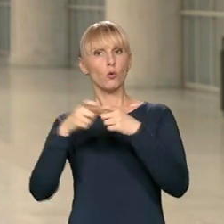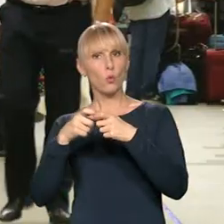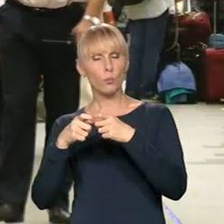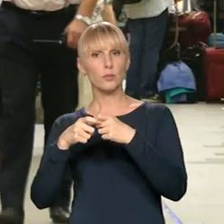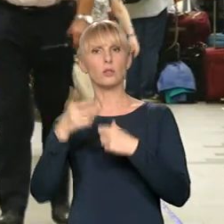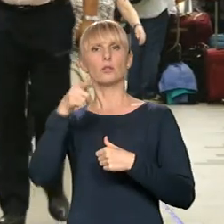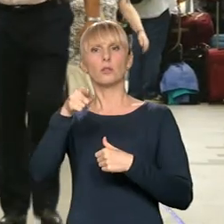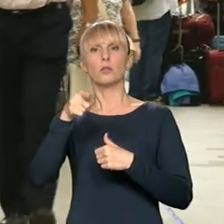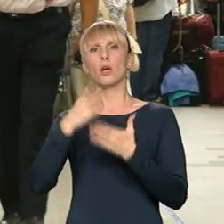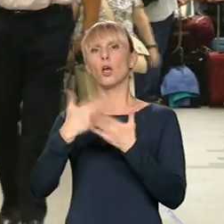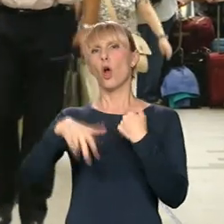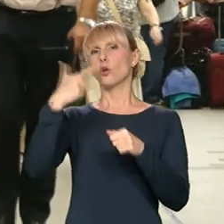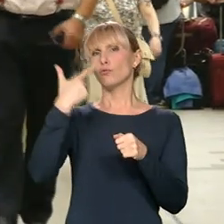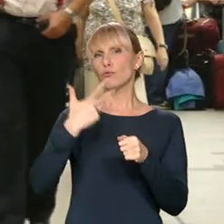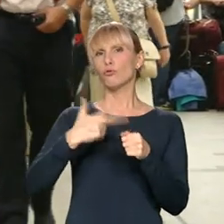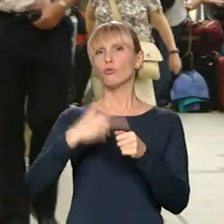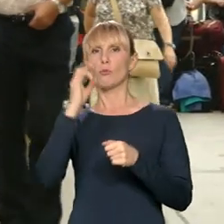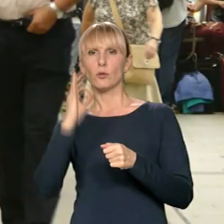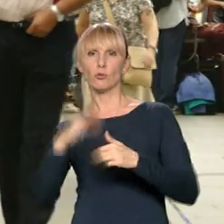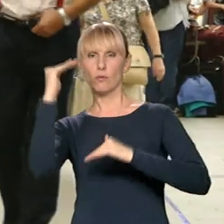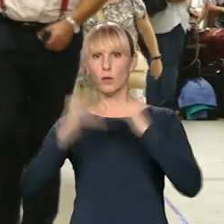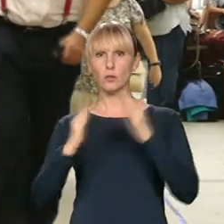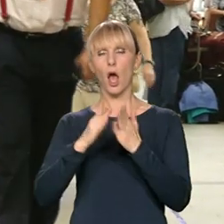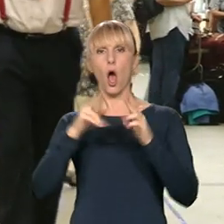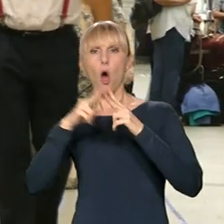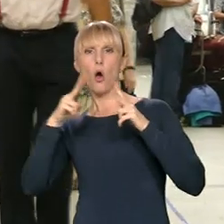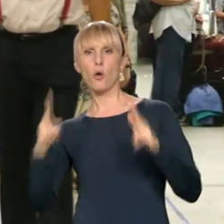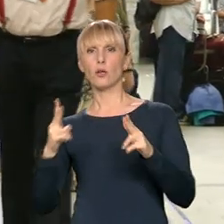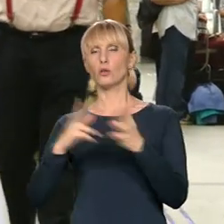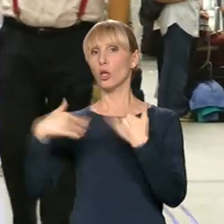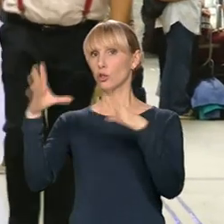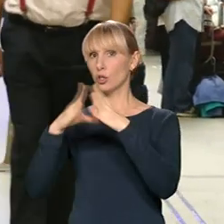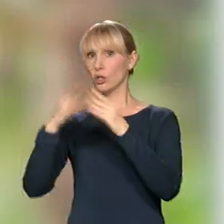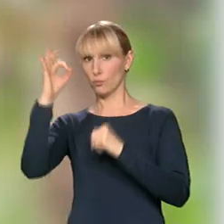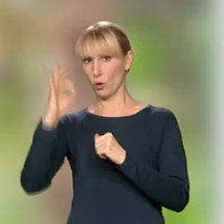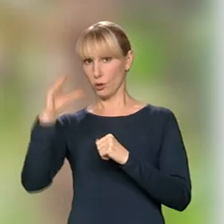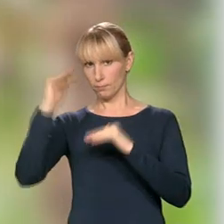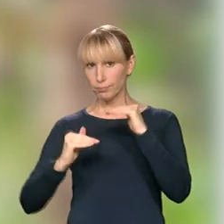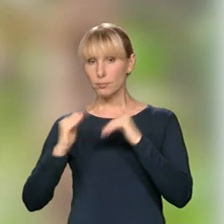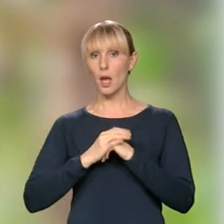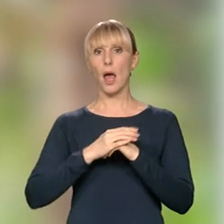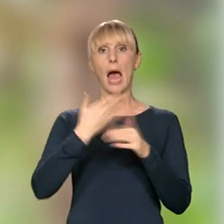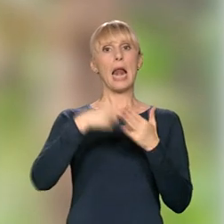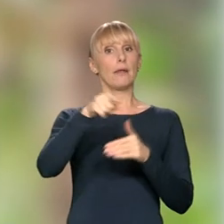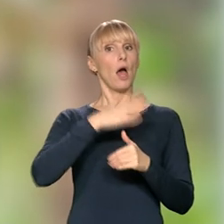z 25% zniżką i bilet okresowy ze zniżką 10%. Na podróże